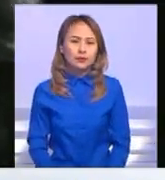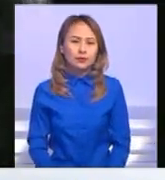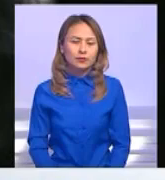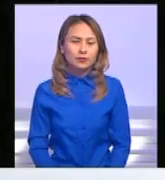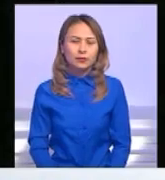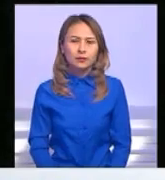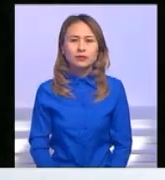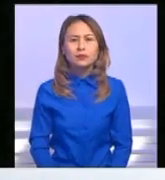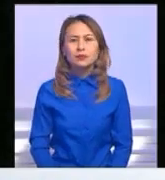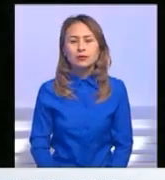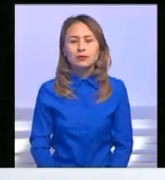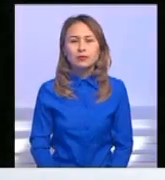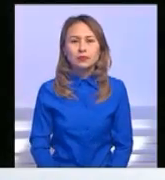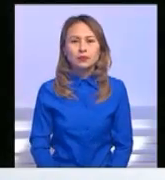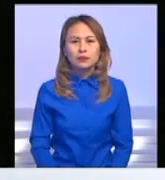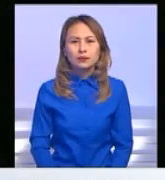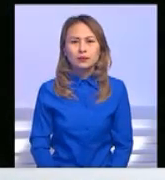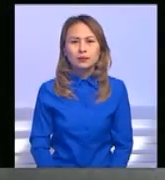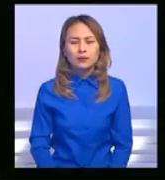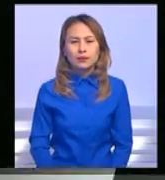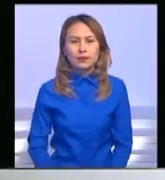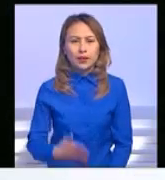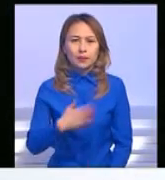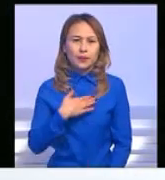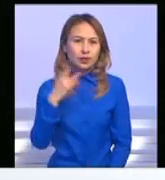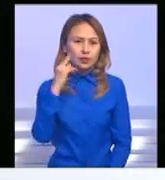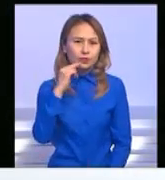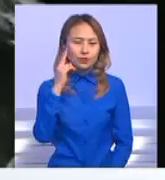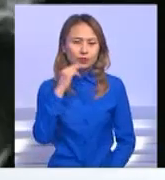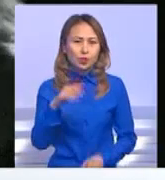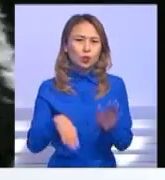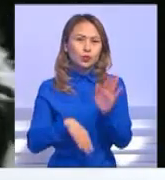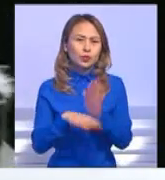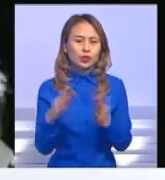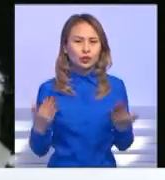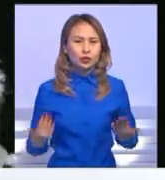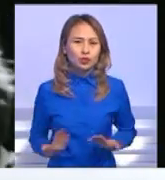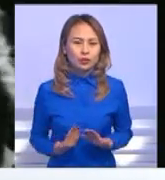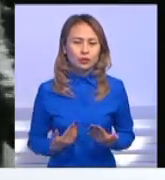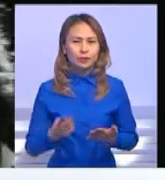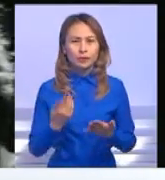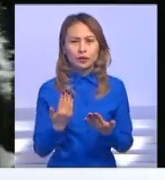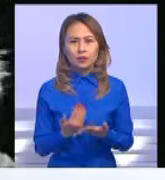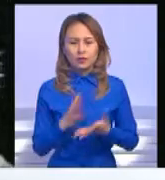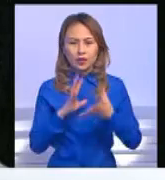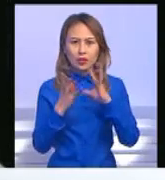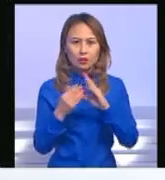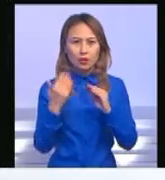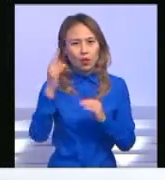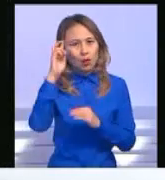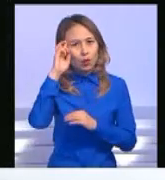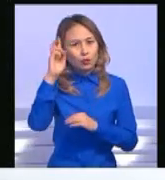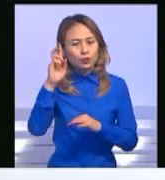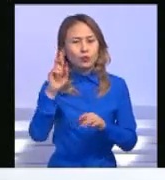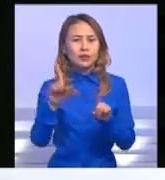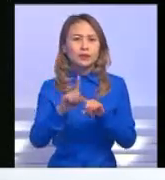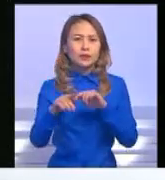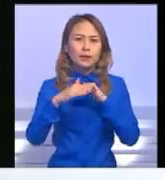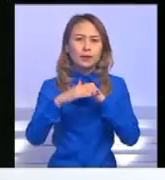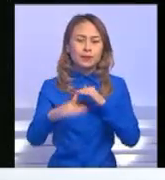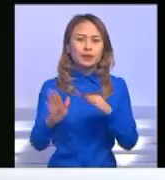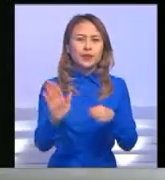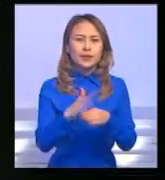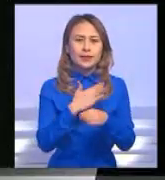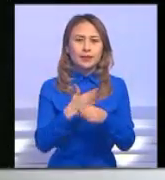We live in a male-dominated world. Біз ерлердің үстемдік ететін әлемінде өмір сүріп жатырмыз. Ол үкіметке, мемлекеттік органдарға, жеке